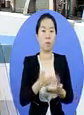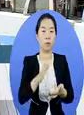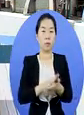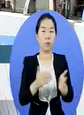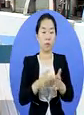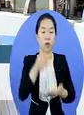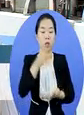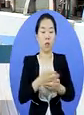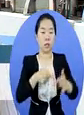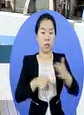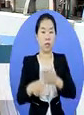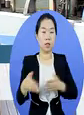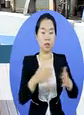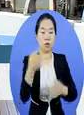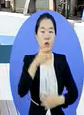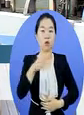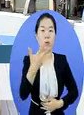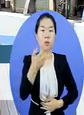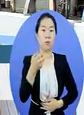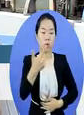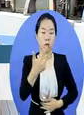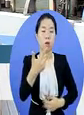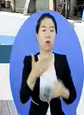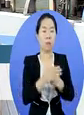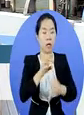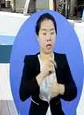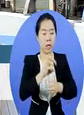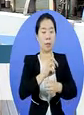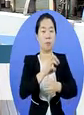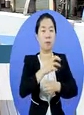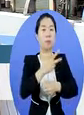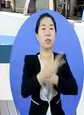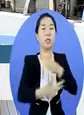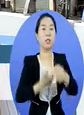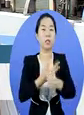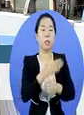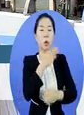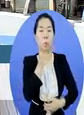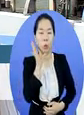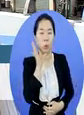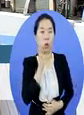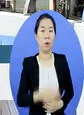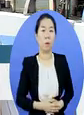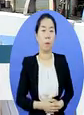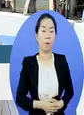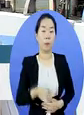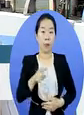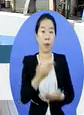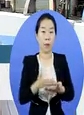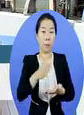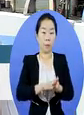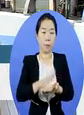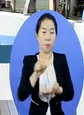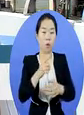천안 지하도는 1977년 설치된 지하도로서 37년 된 노후된 지하도입니다. 본